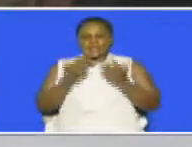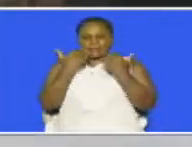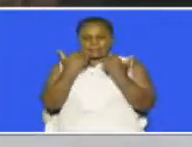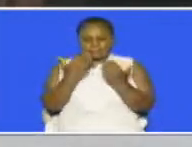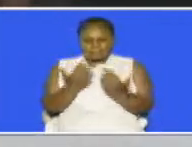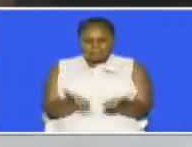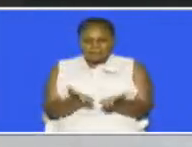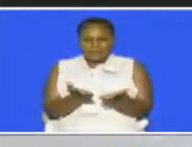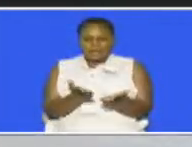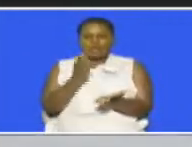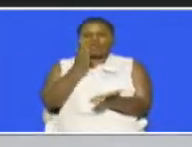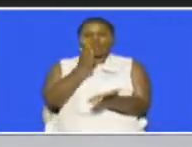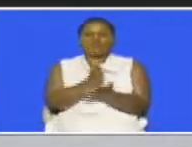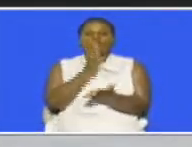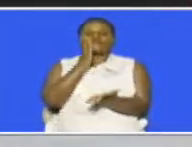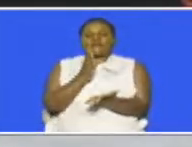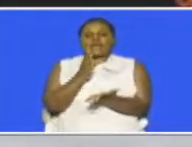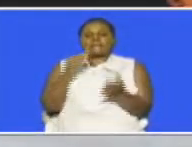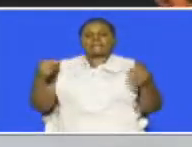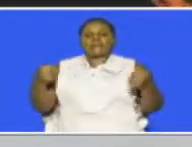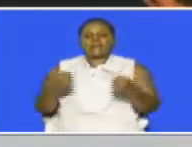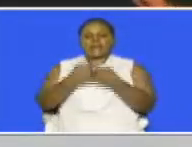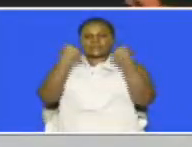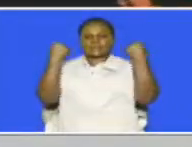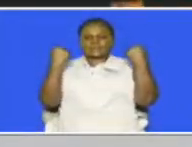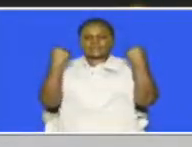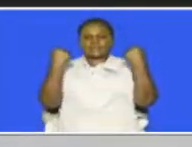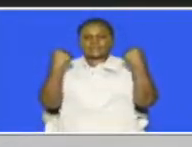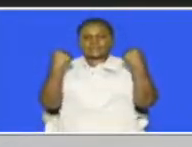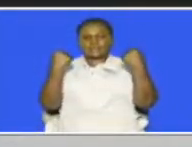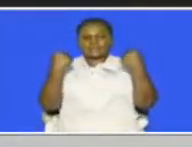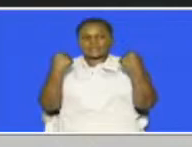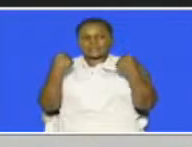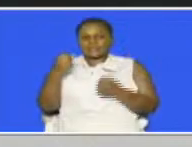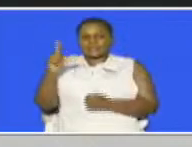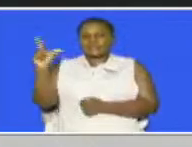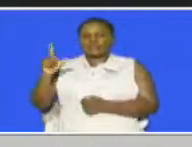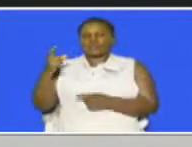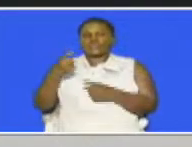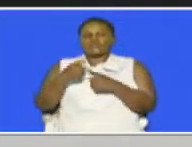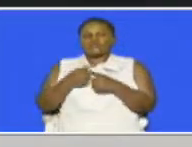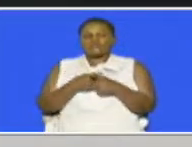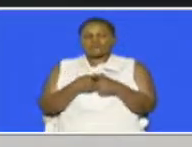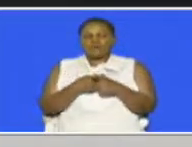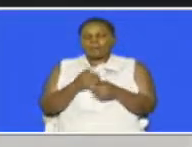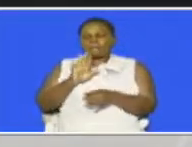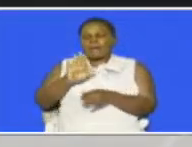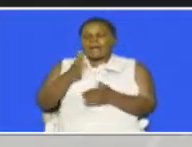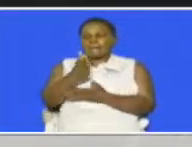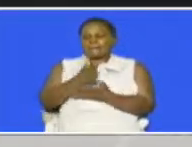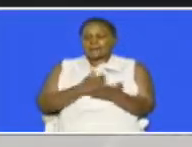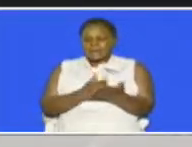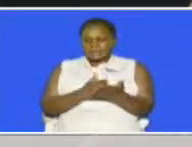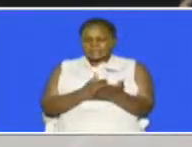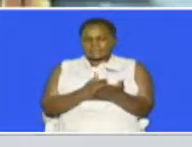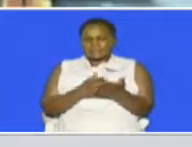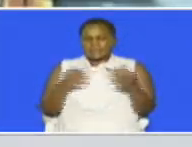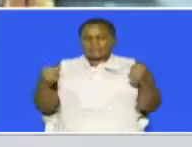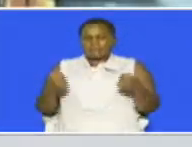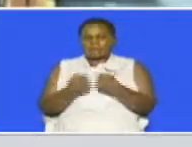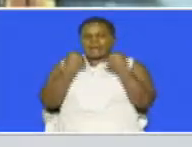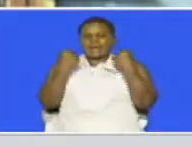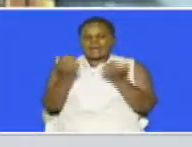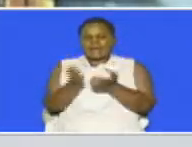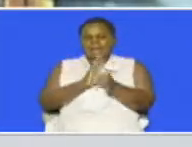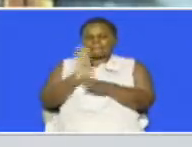Goa alithibitisha tukio hilo ambalo lilisababishwa na MV Likoni kutoka kwenye mkondo wake. Hali hiyo ilisababisha kuchelewa